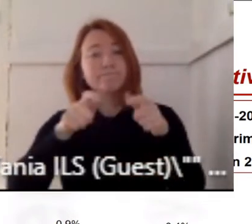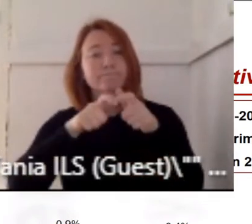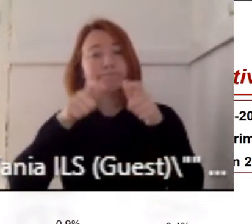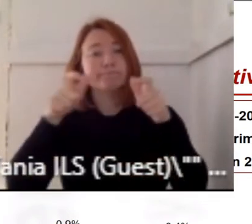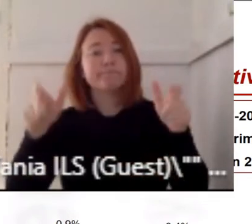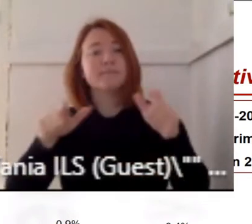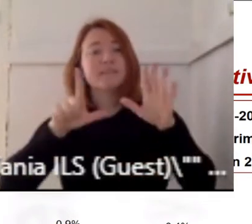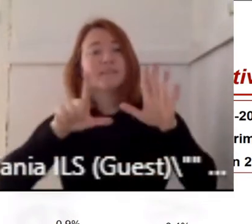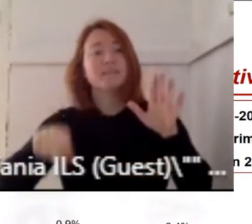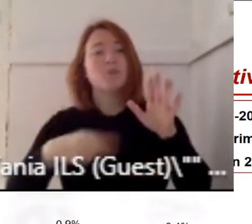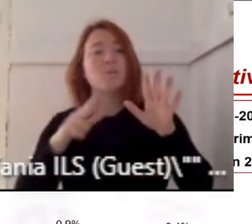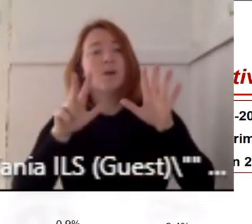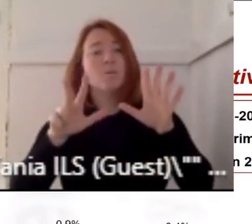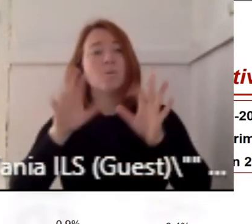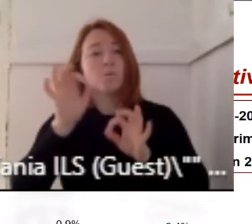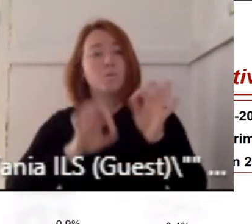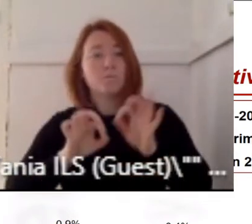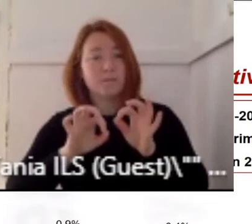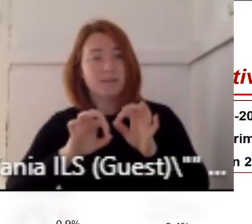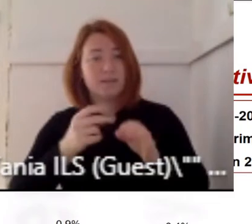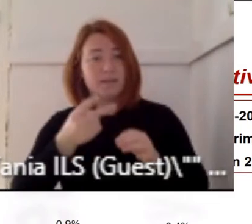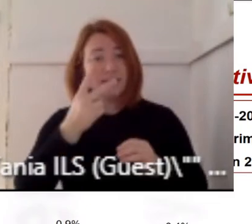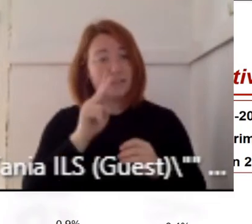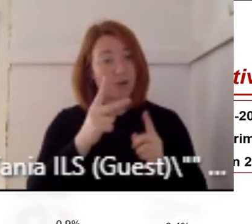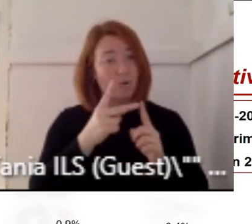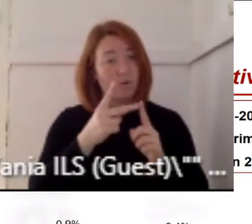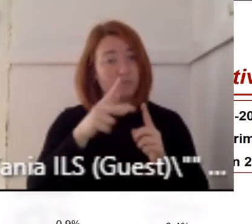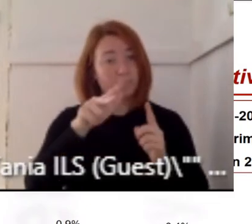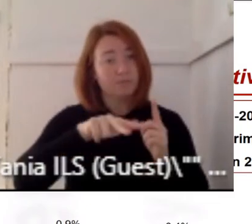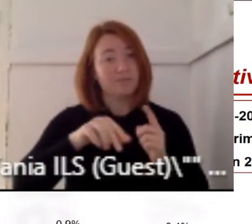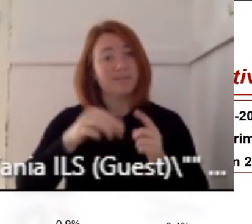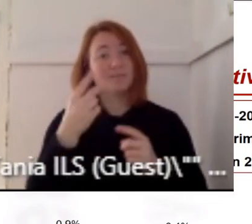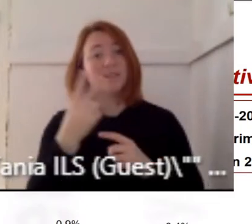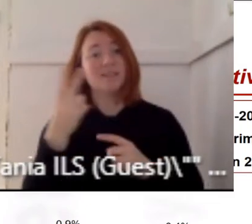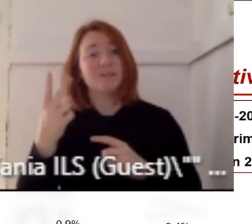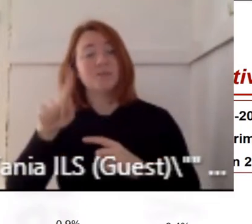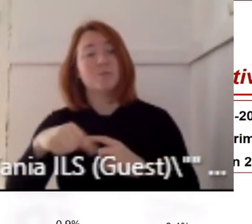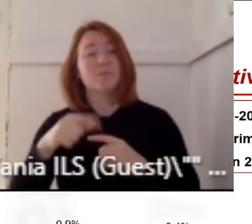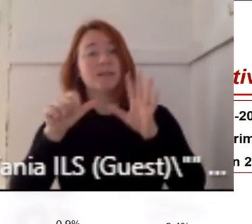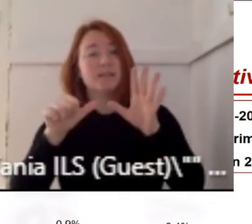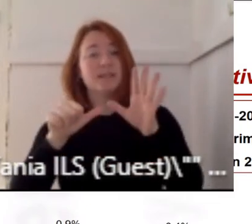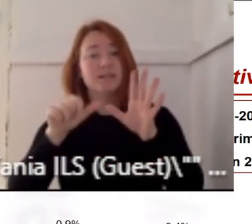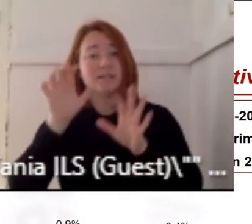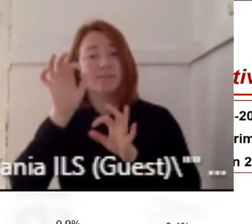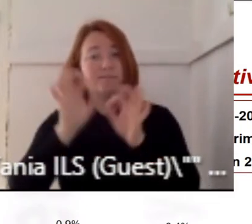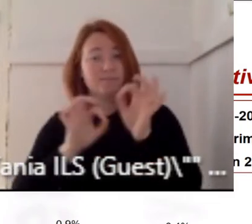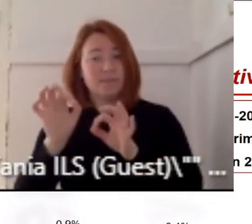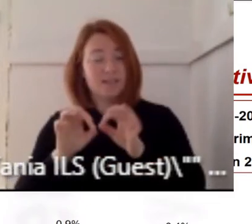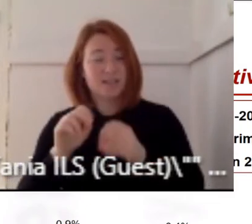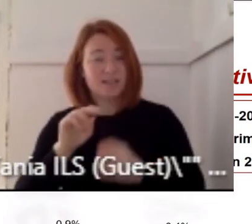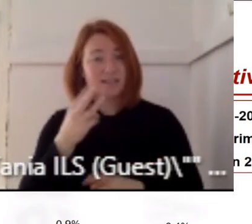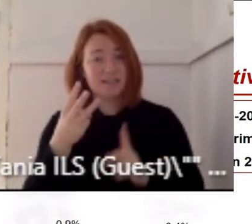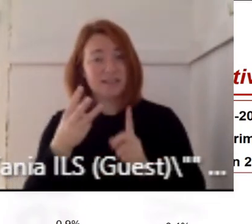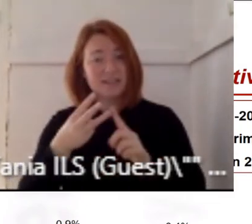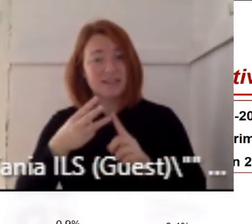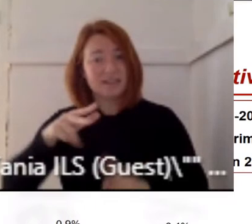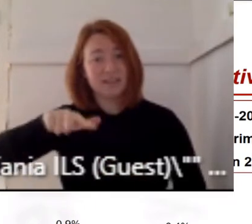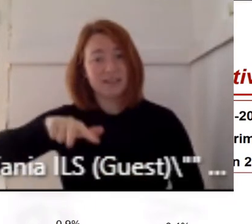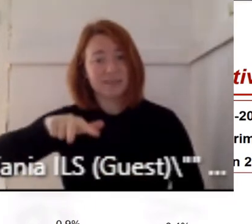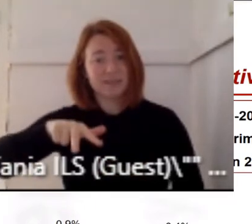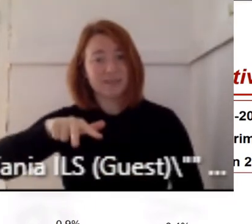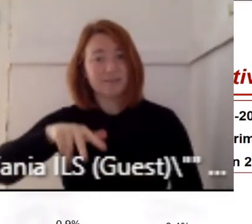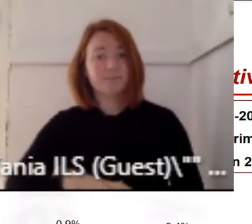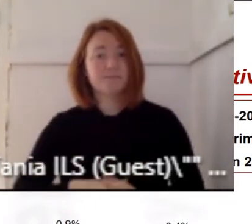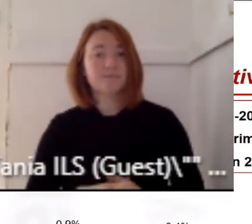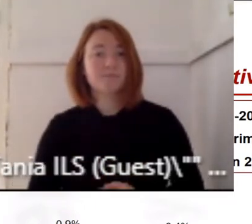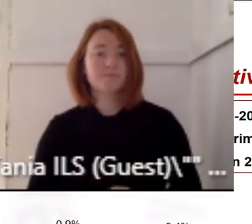7,8% al segon trimestre i un 22,6% al tercer. No? També és cert que podríem aprofundir no, molt en